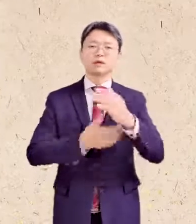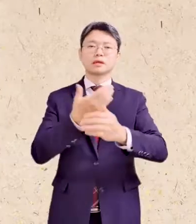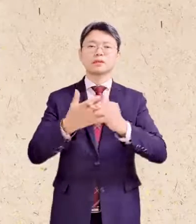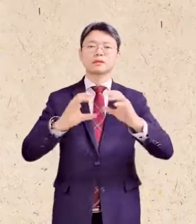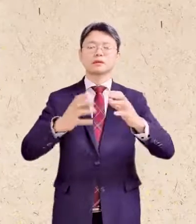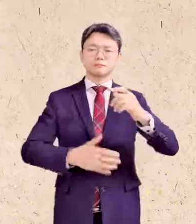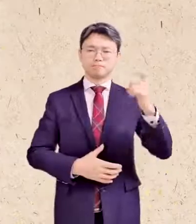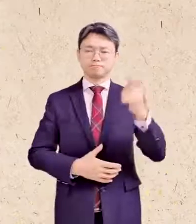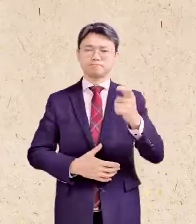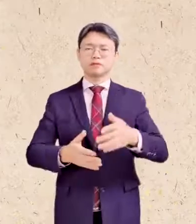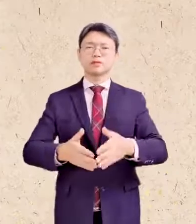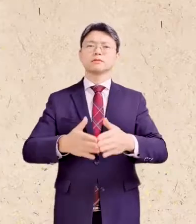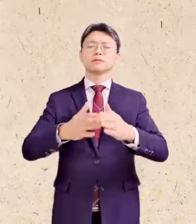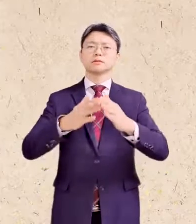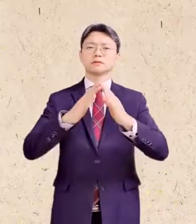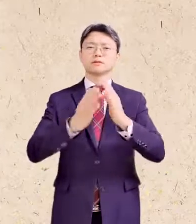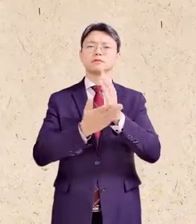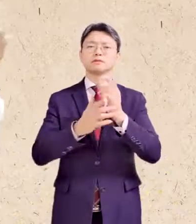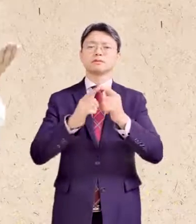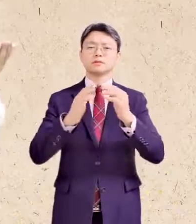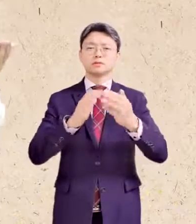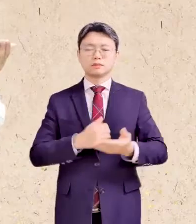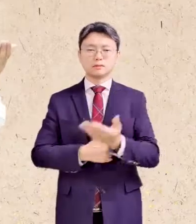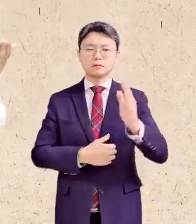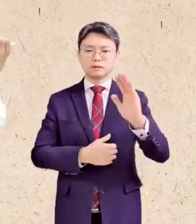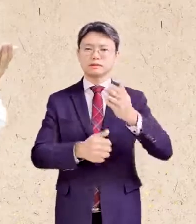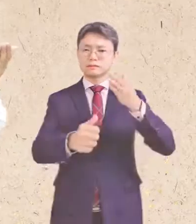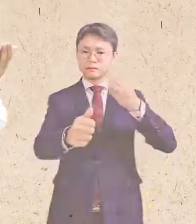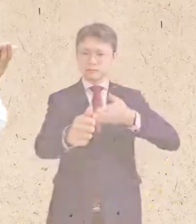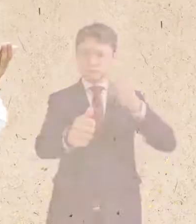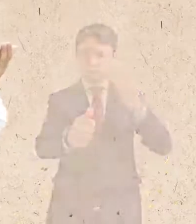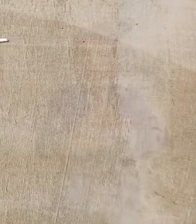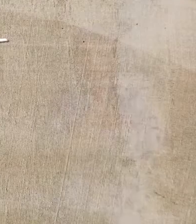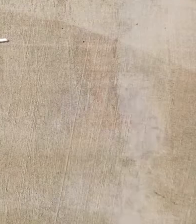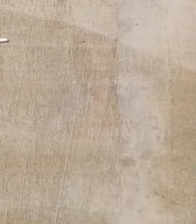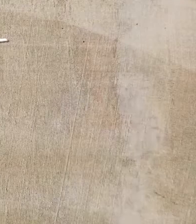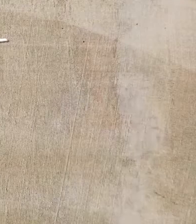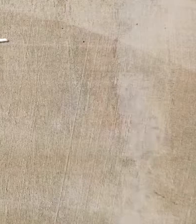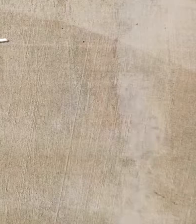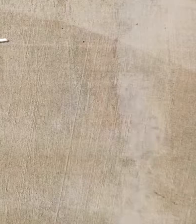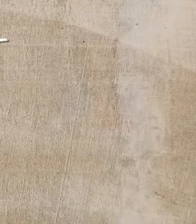묵상하면서 하나님 나라를 견고히 세워가는 수영로 가족들이 되시길 바랍니다.